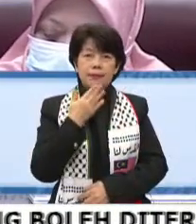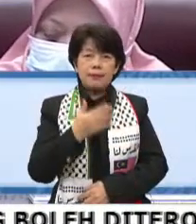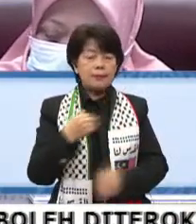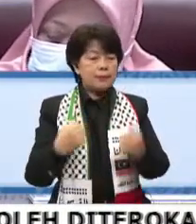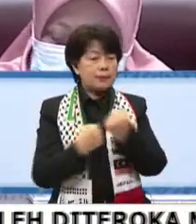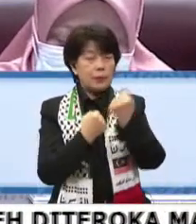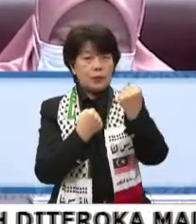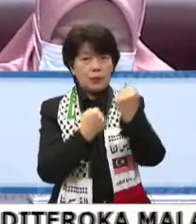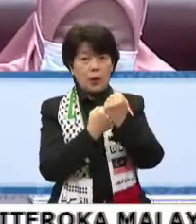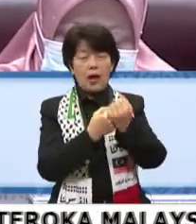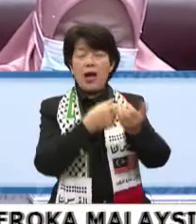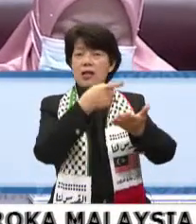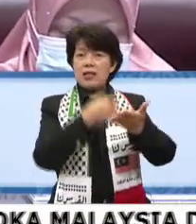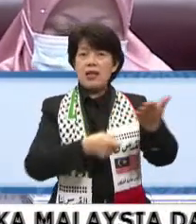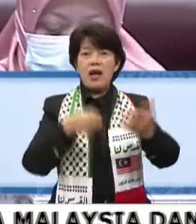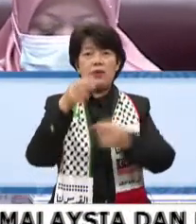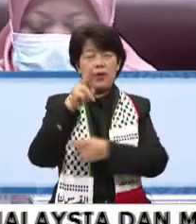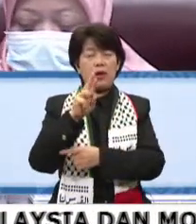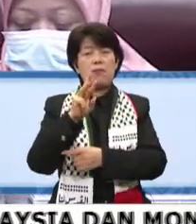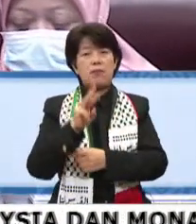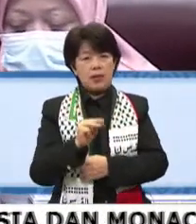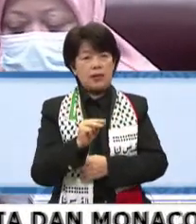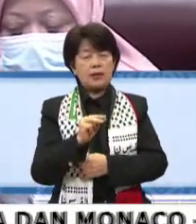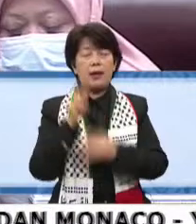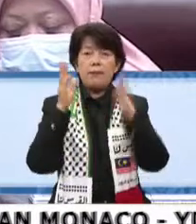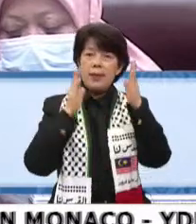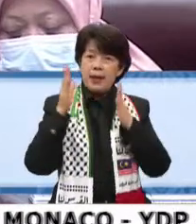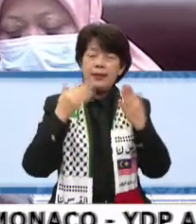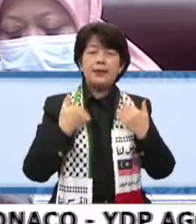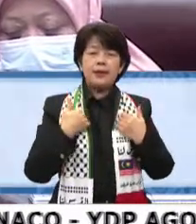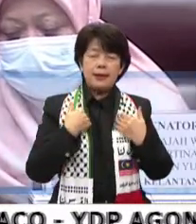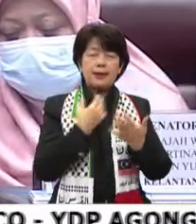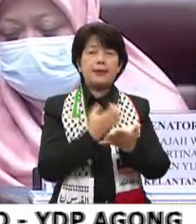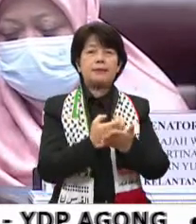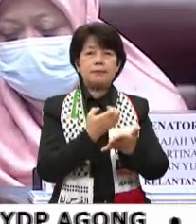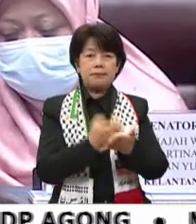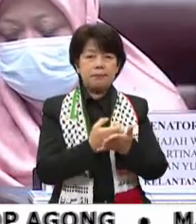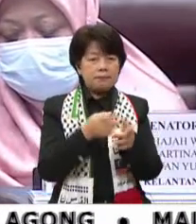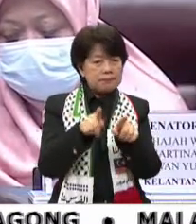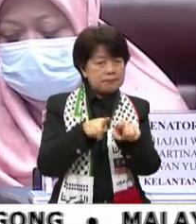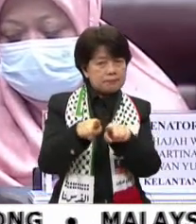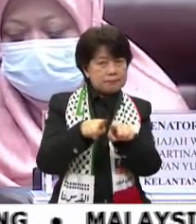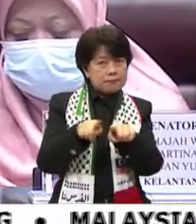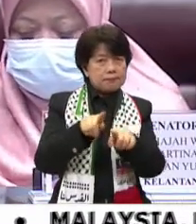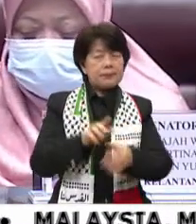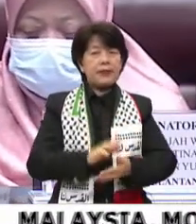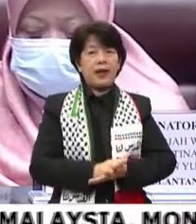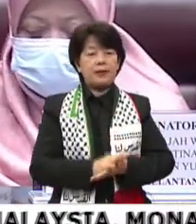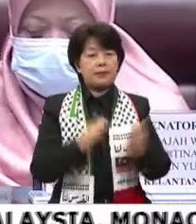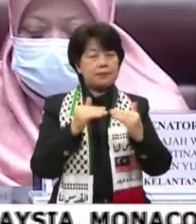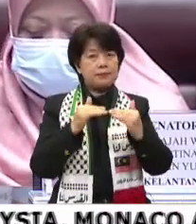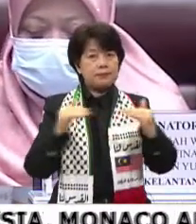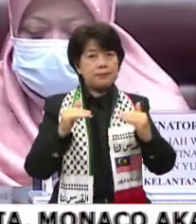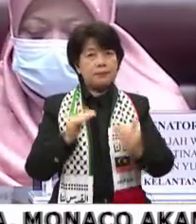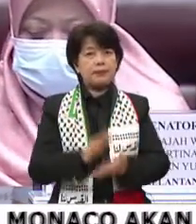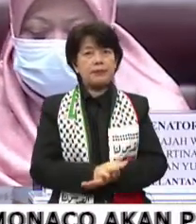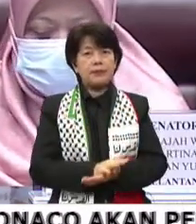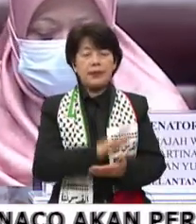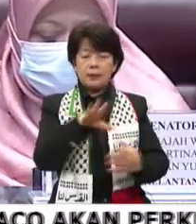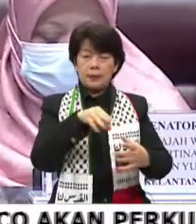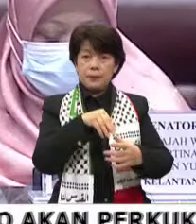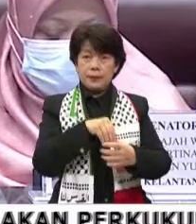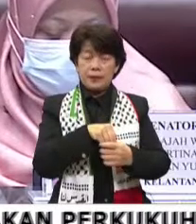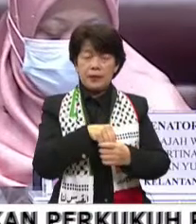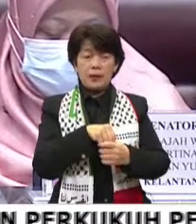nilai Ringgit Malaysia perlu meningkatkan pertubuhan ekonomi dan daya saing negara bagi menarik adiran masuk dana dan pelaburan